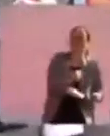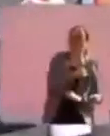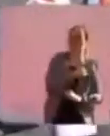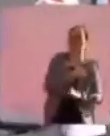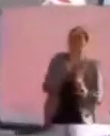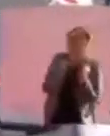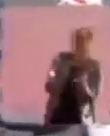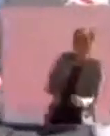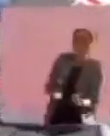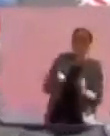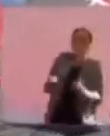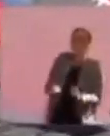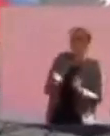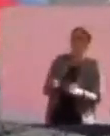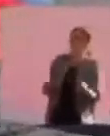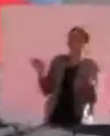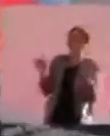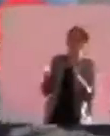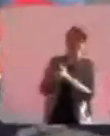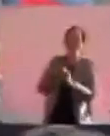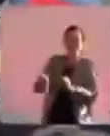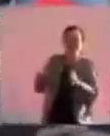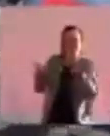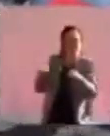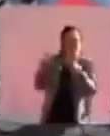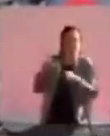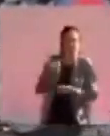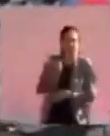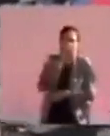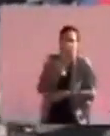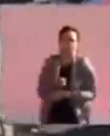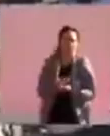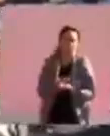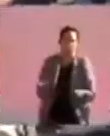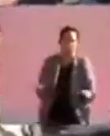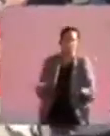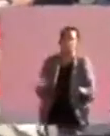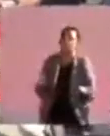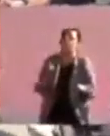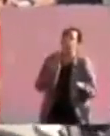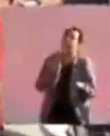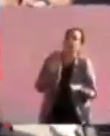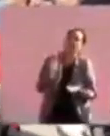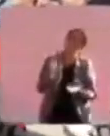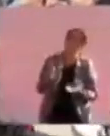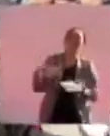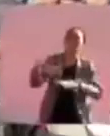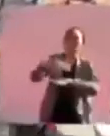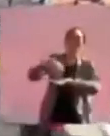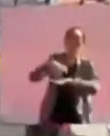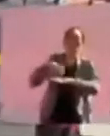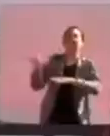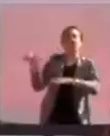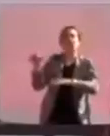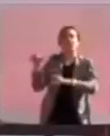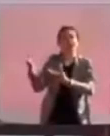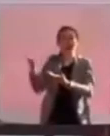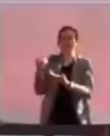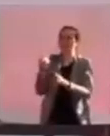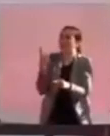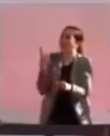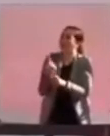grazie approfitterei di questa occasione per chiedere al ministro speranza di prendere posizione su questo tema